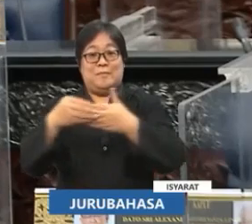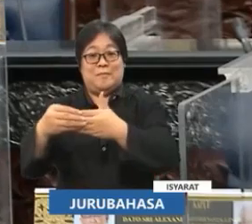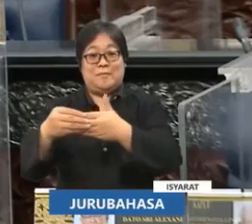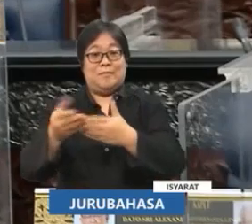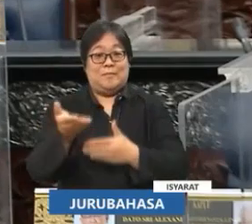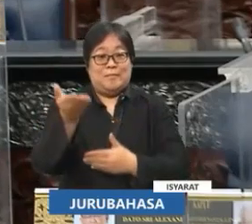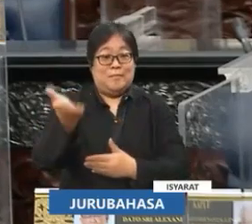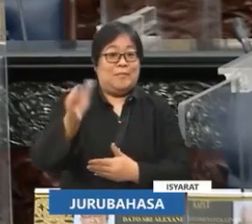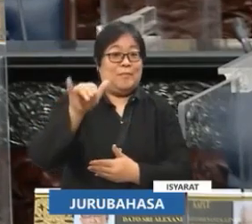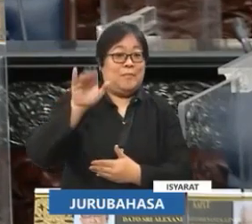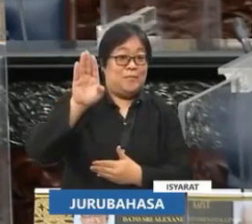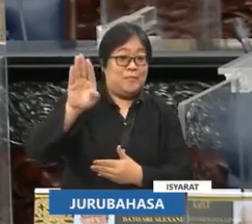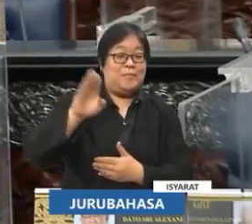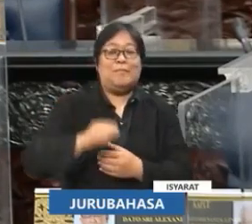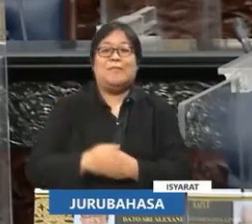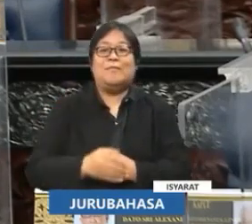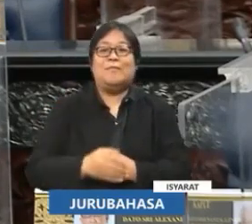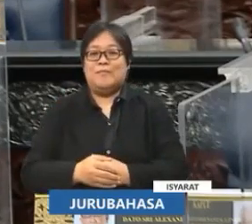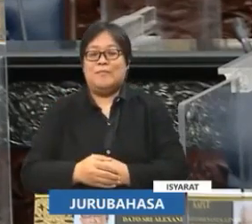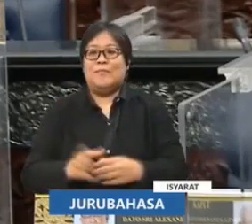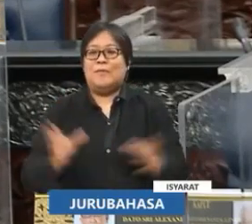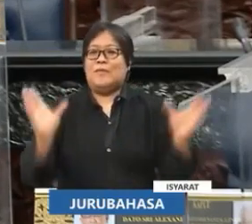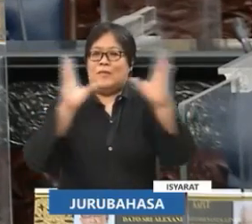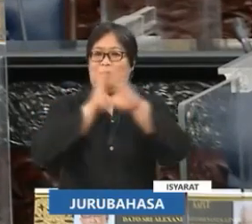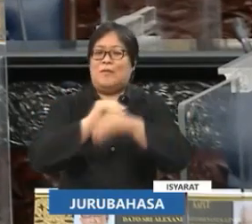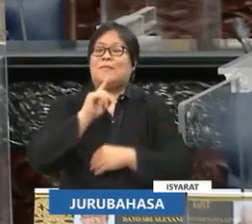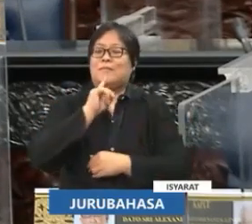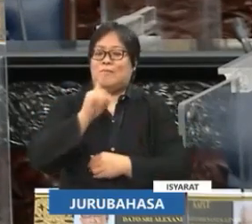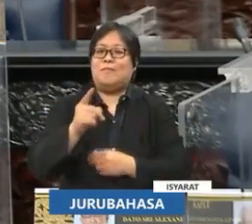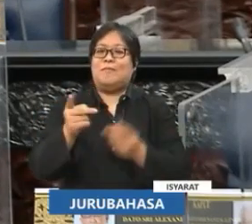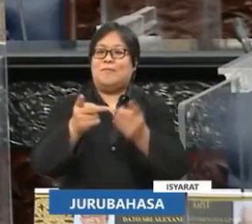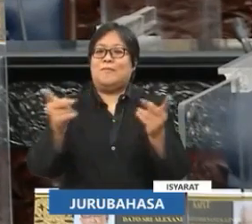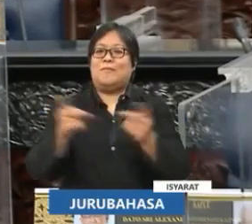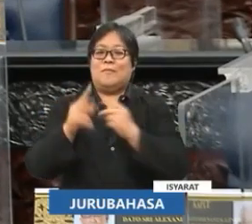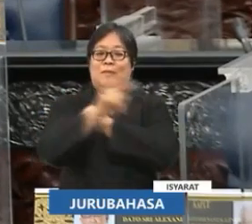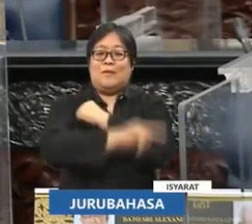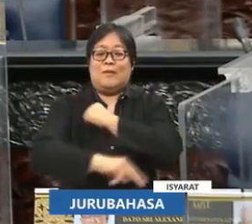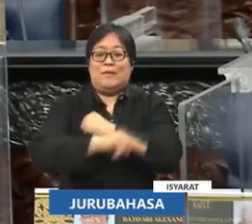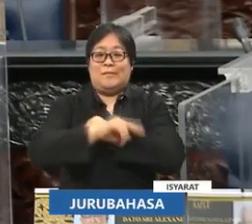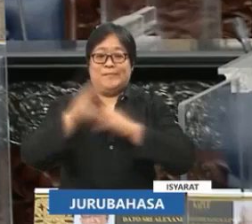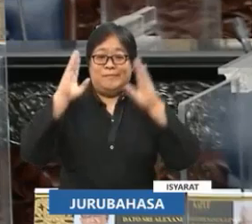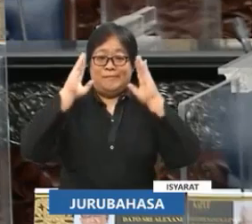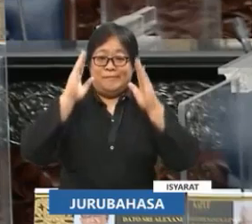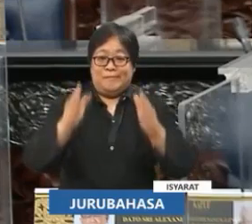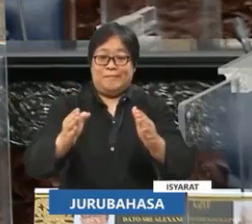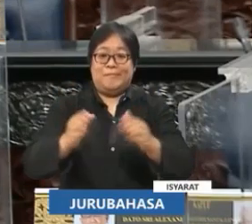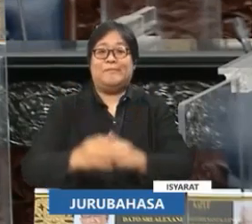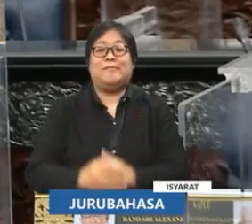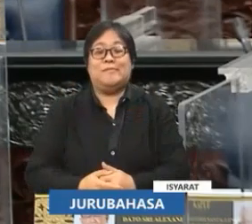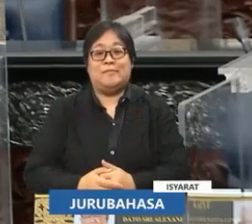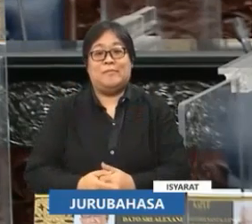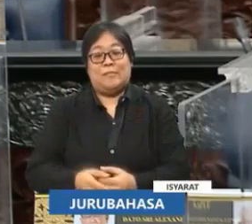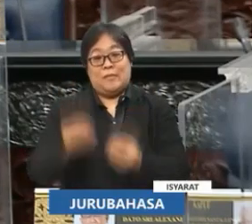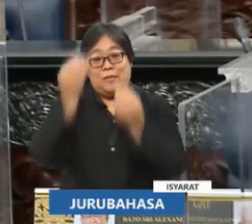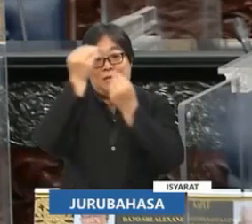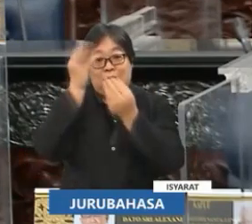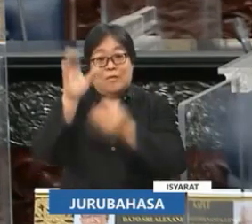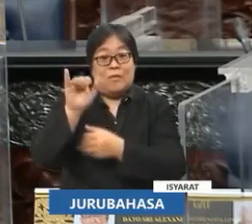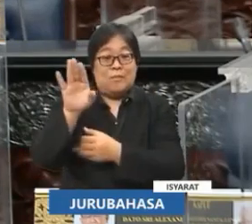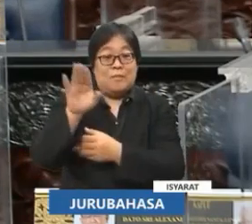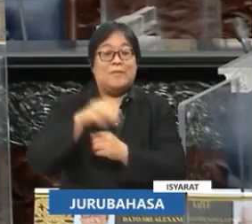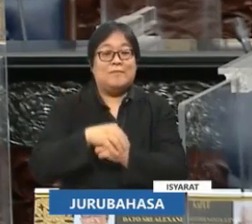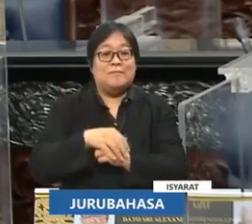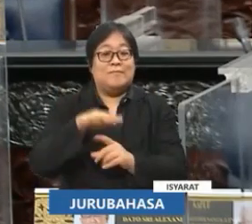Berhormat, negeri Sarawak memang menjadi kawasan satu negeri tumpuan kerana untuk makluman Yang Berhormat,